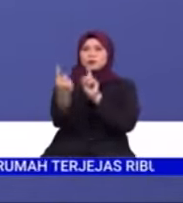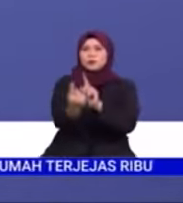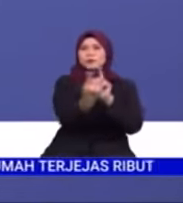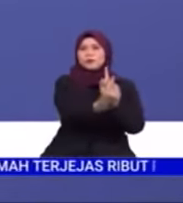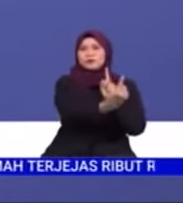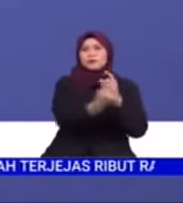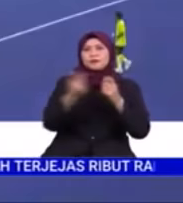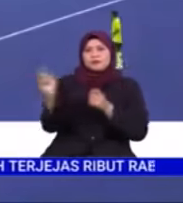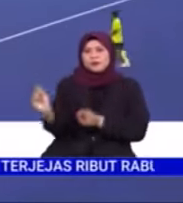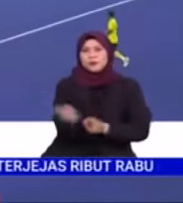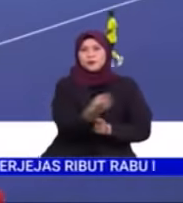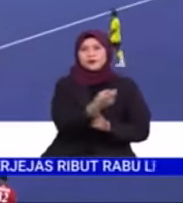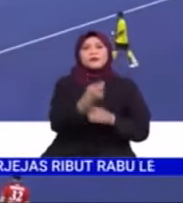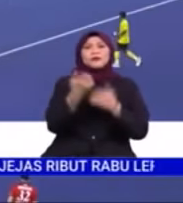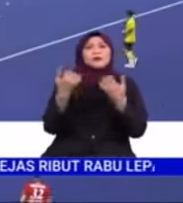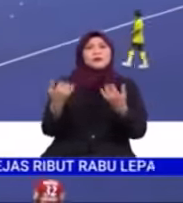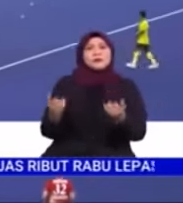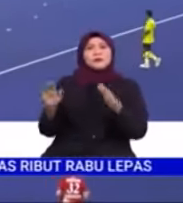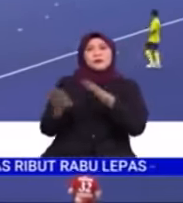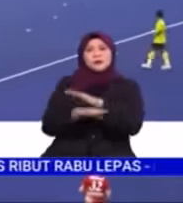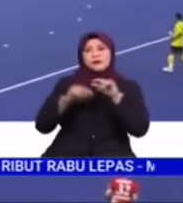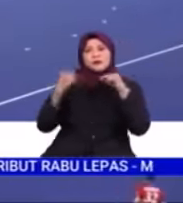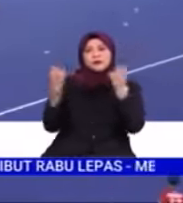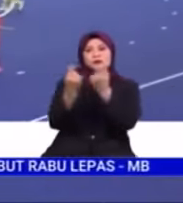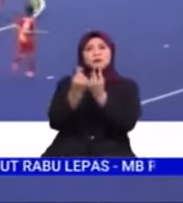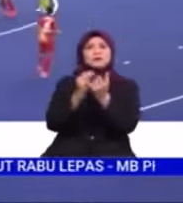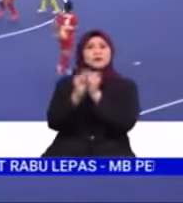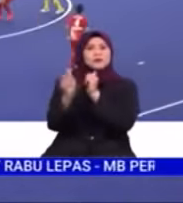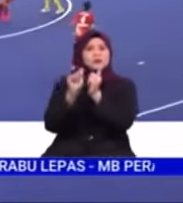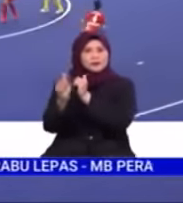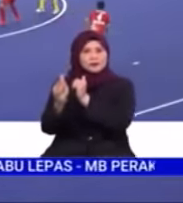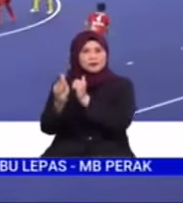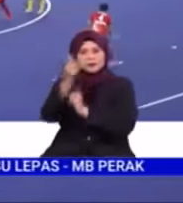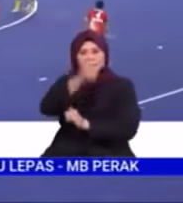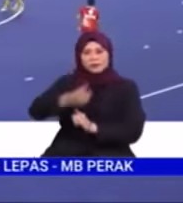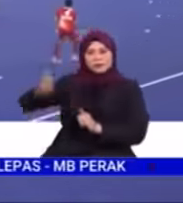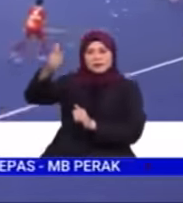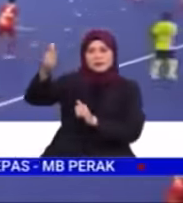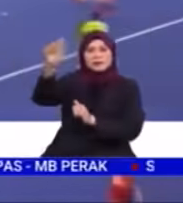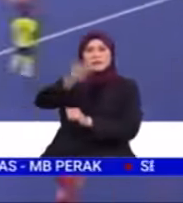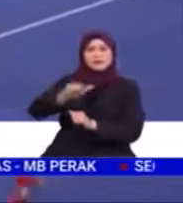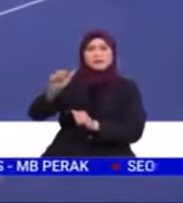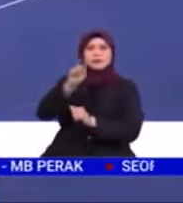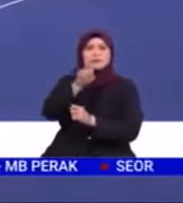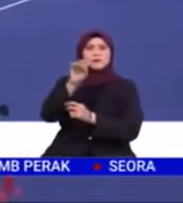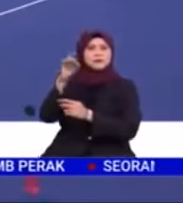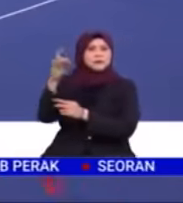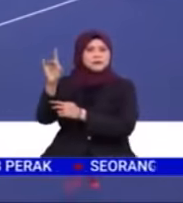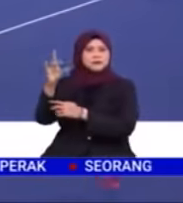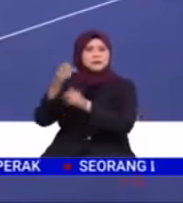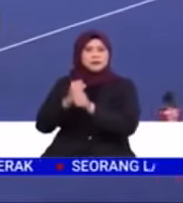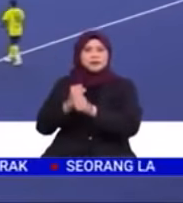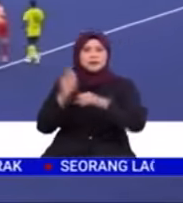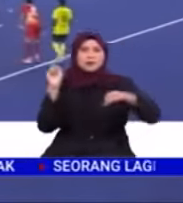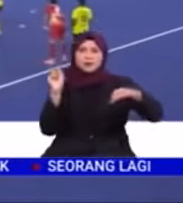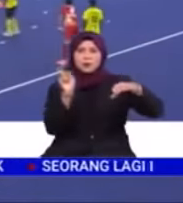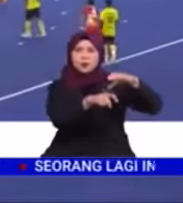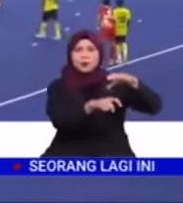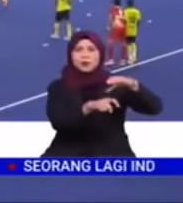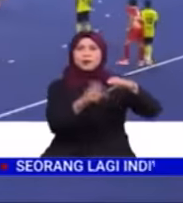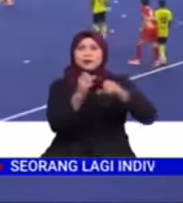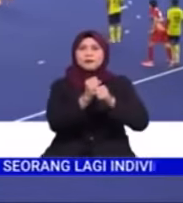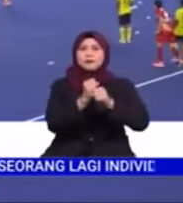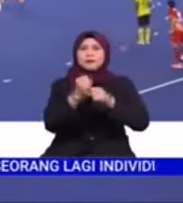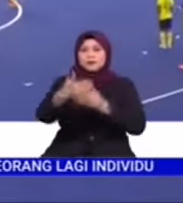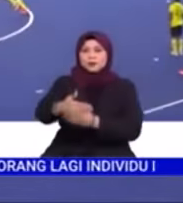dalam perlawanannya berlangsung di bawah konsep gelembung sukan juara suka asia2018 itu memperoleh gold resi pukulan